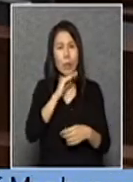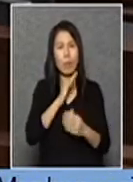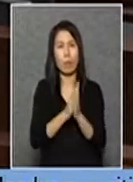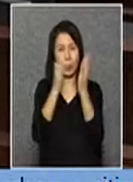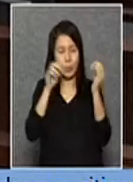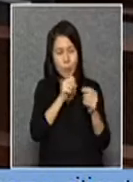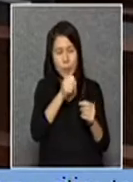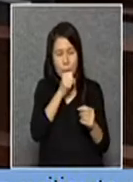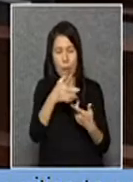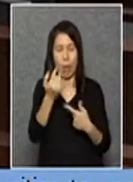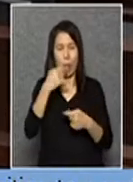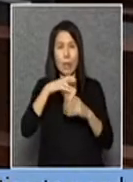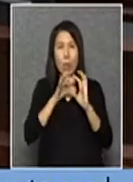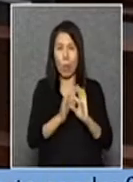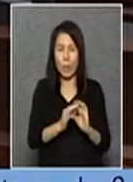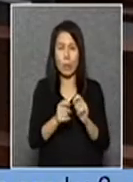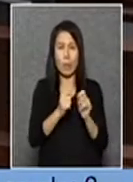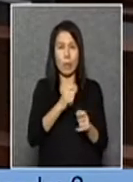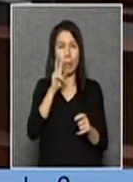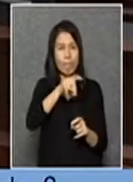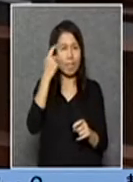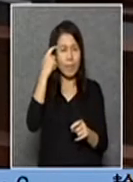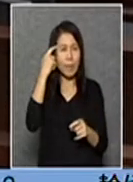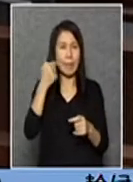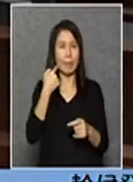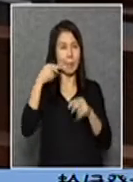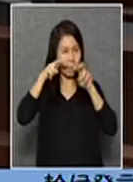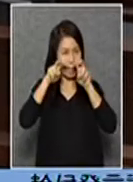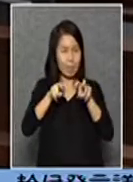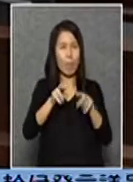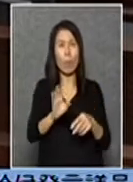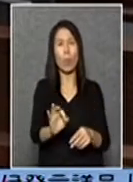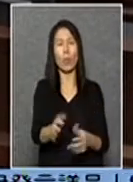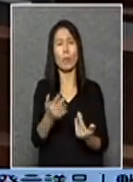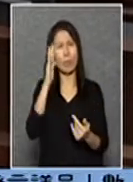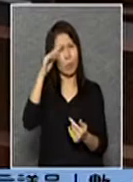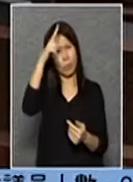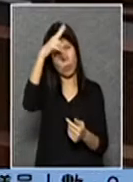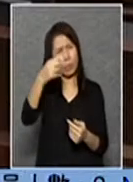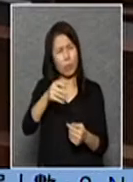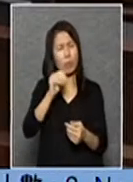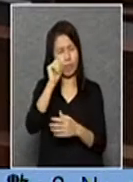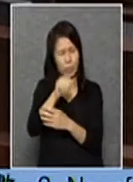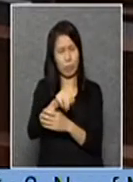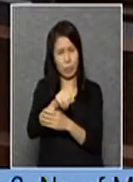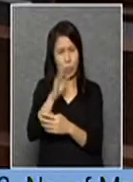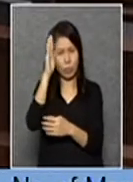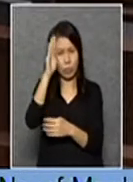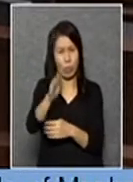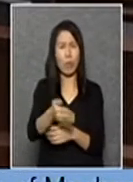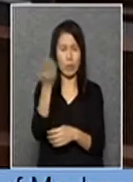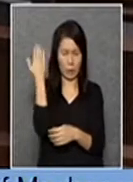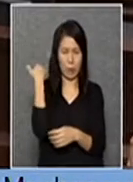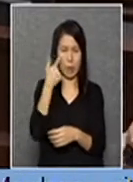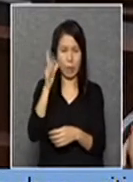道有關嘅資訊，去作適當嘅監察。呢方面，局長會唔會承諾以後咧係每一樣以往有做開新聞稿嘅做法，